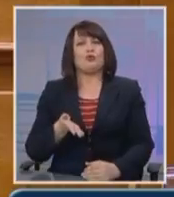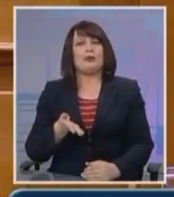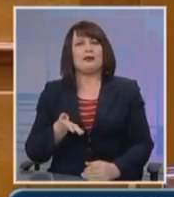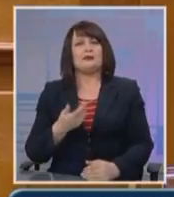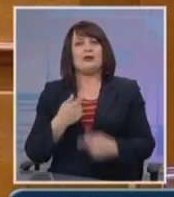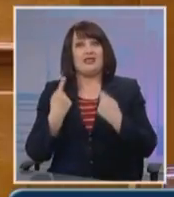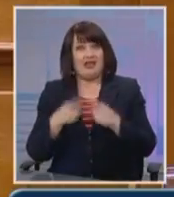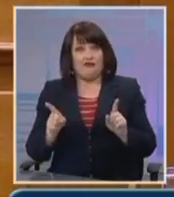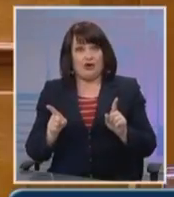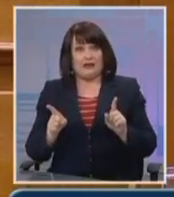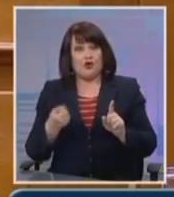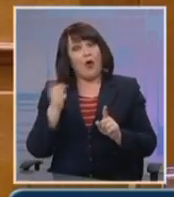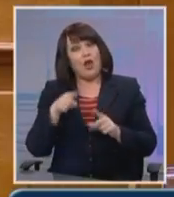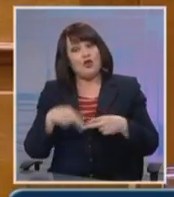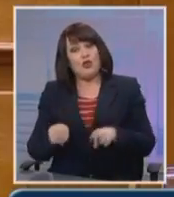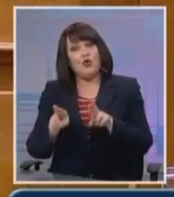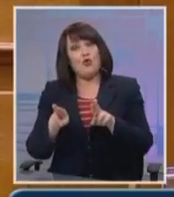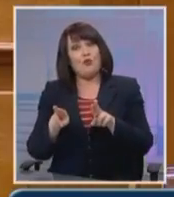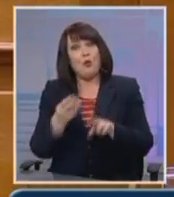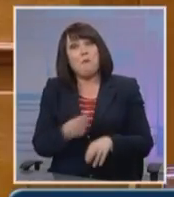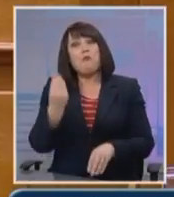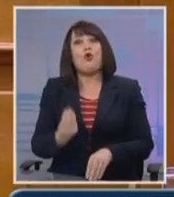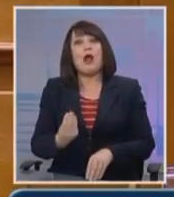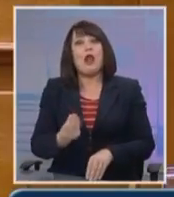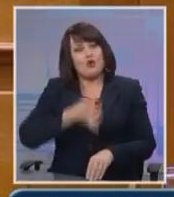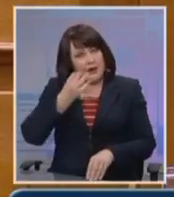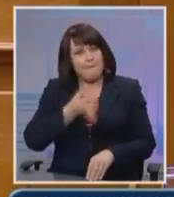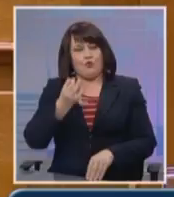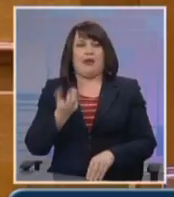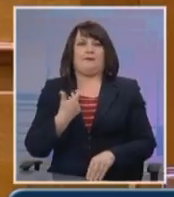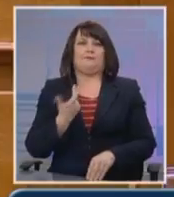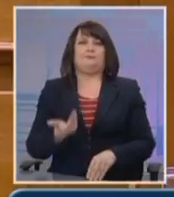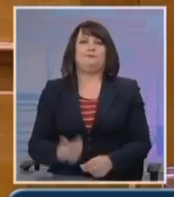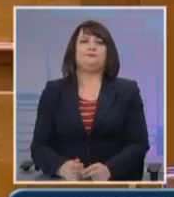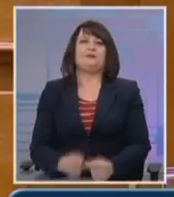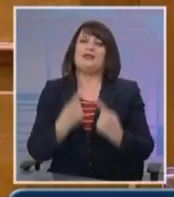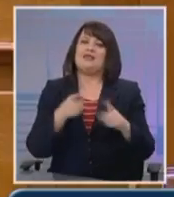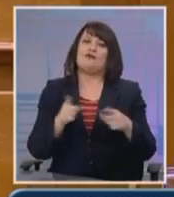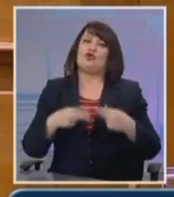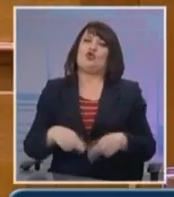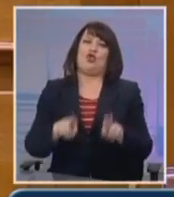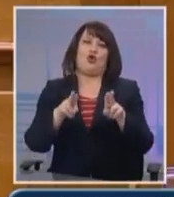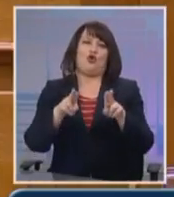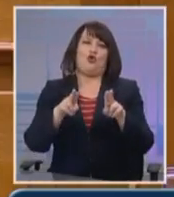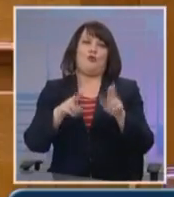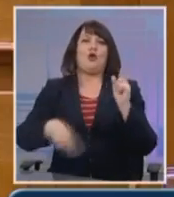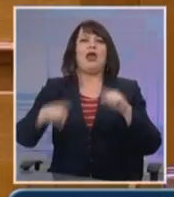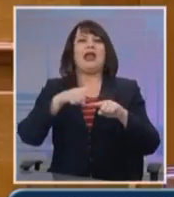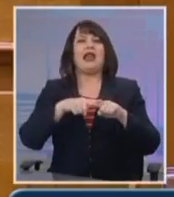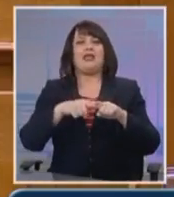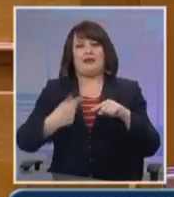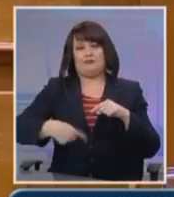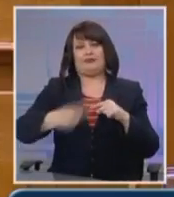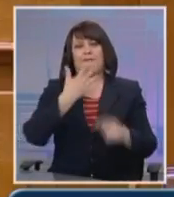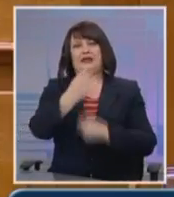κάνουμε κάτι διαφορετικό, κάτι άλλο, κάτι καλύτερο. Ας μιλήσουμε λοιπόν για το διαφορετικό δρόμο, για την Ελλάδα της πενταετίας